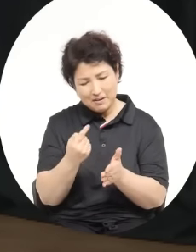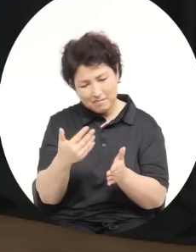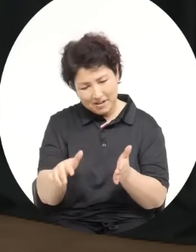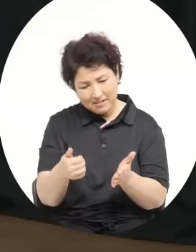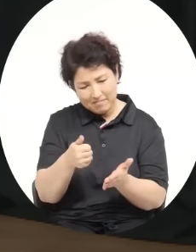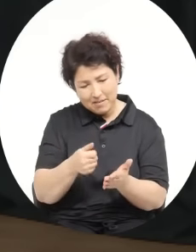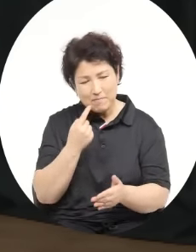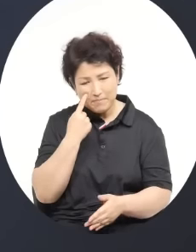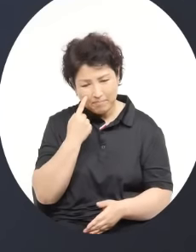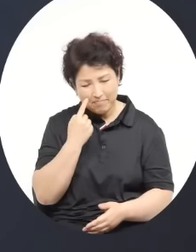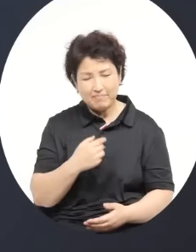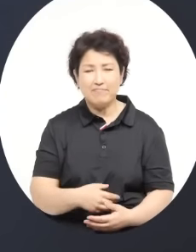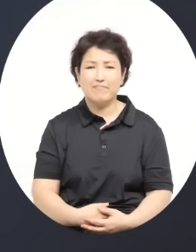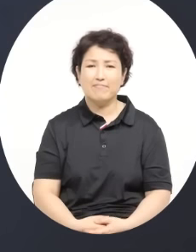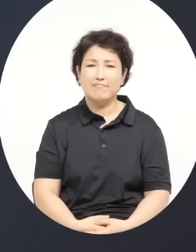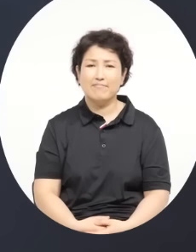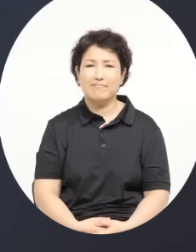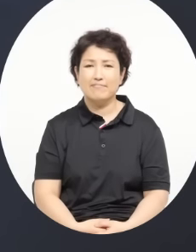하겠습니다. 네.